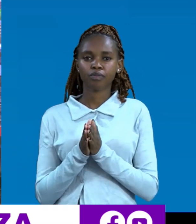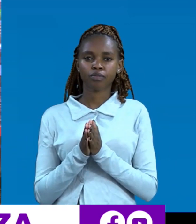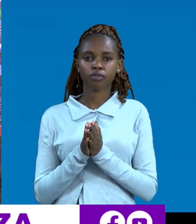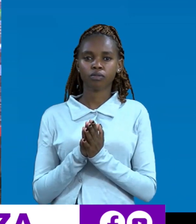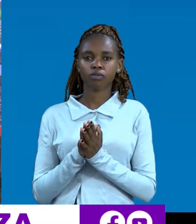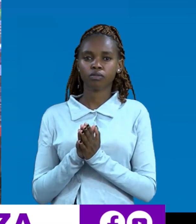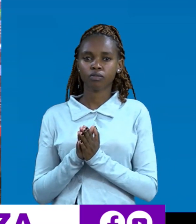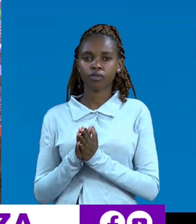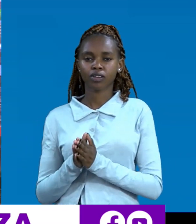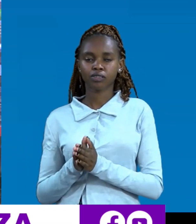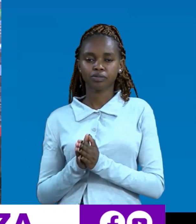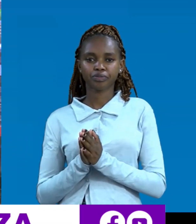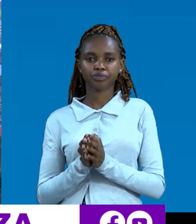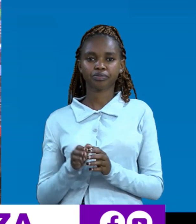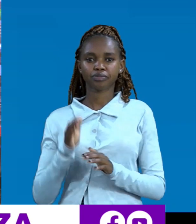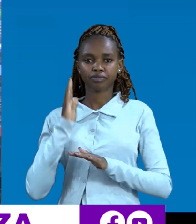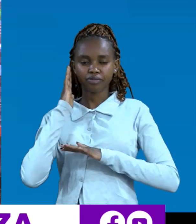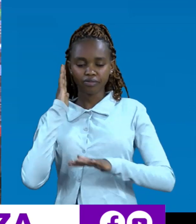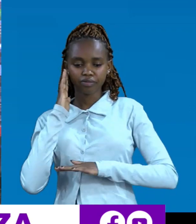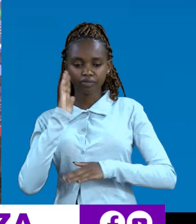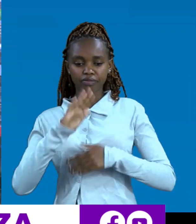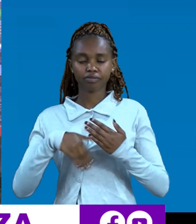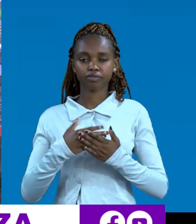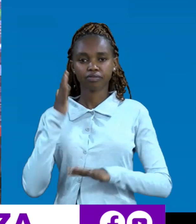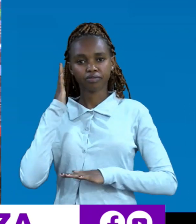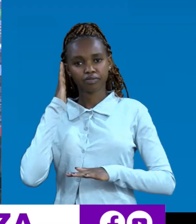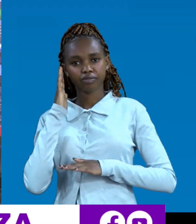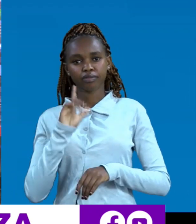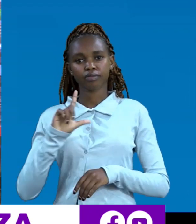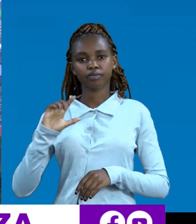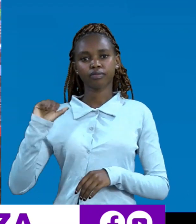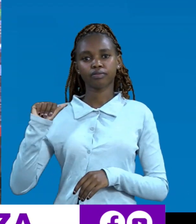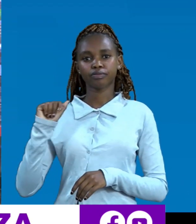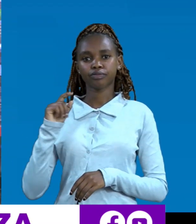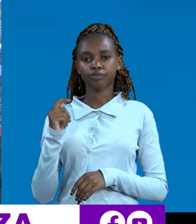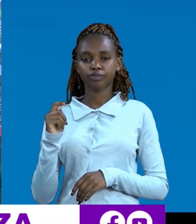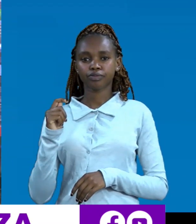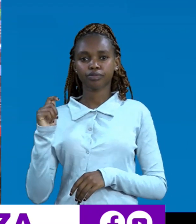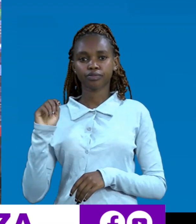mmesikia downtown DJs, pia hawa nitawasalimia, lakini DJ Latona,